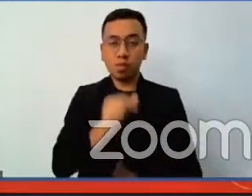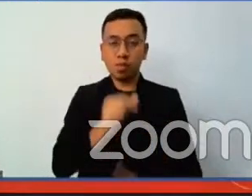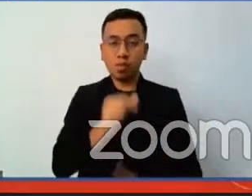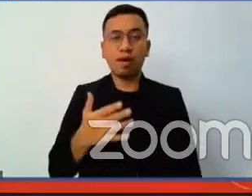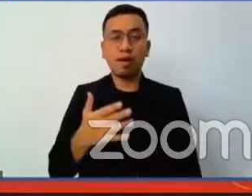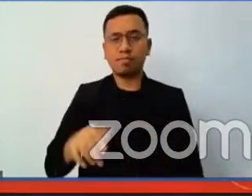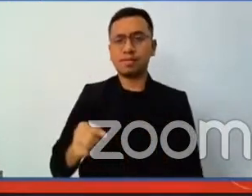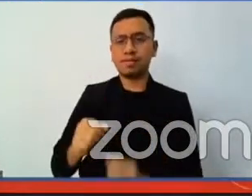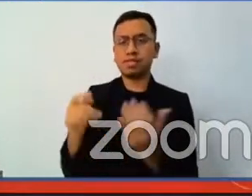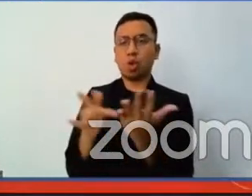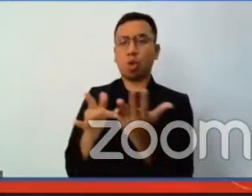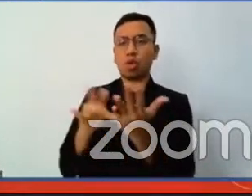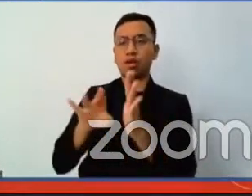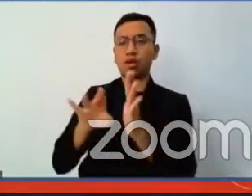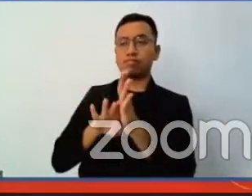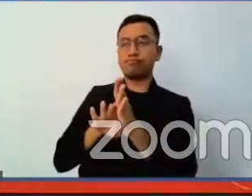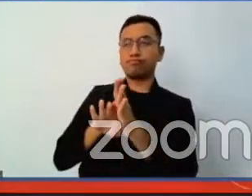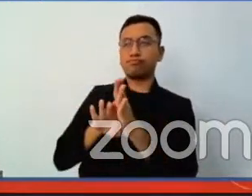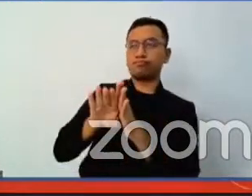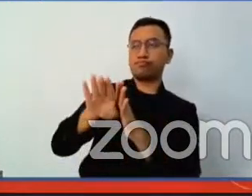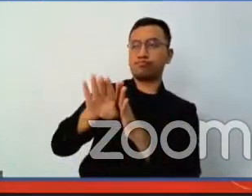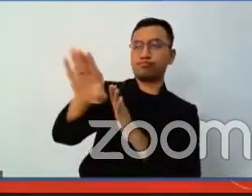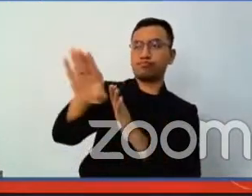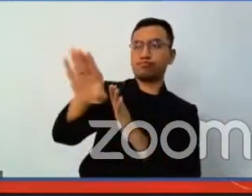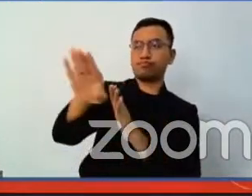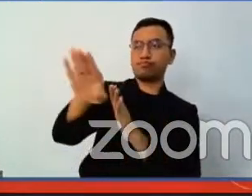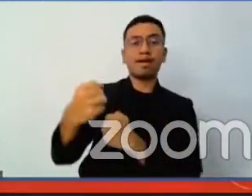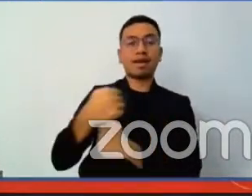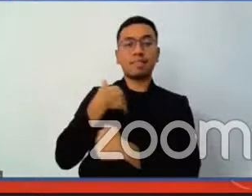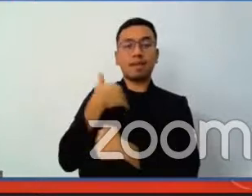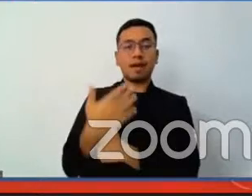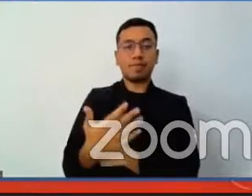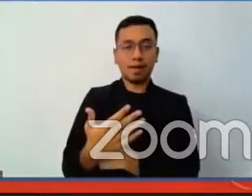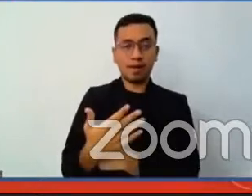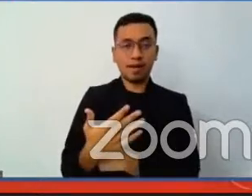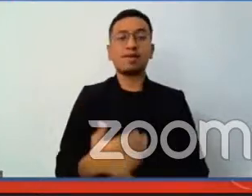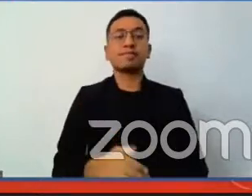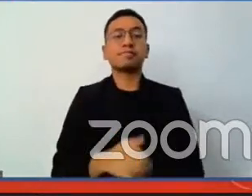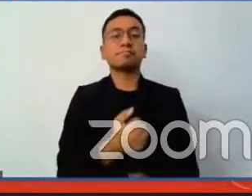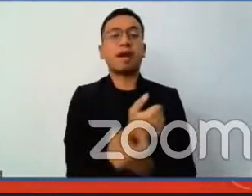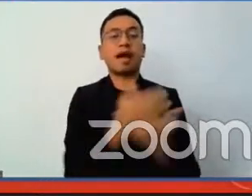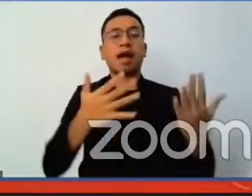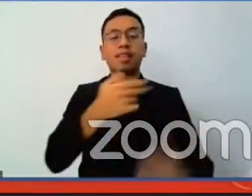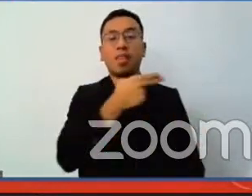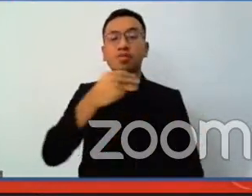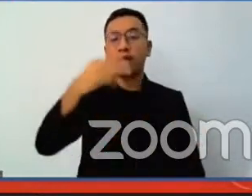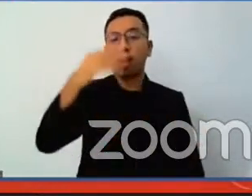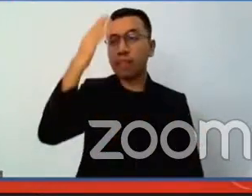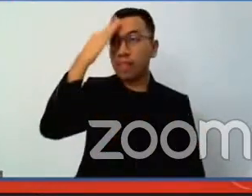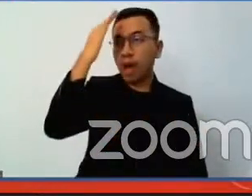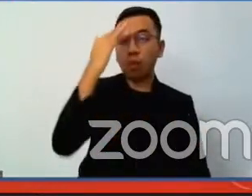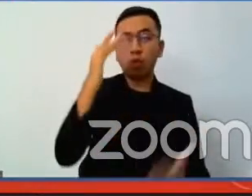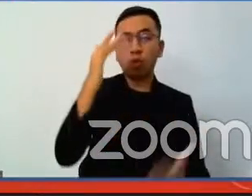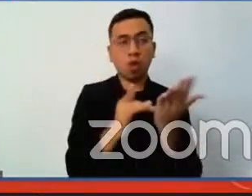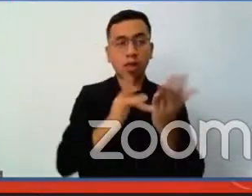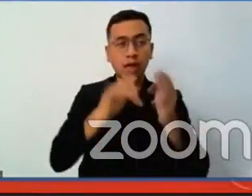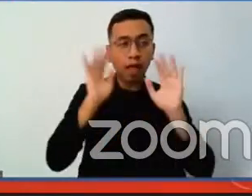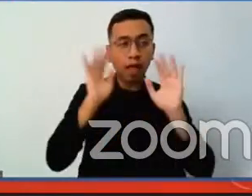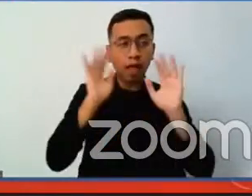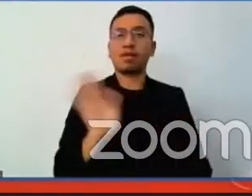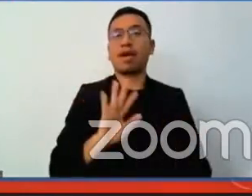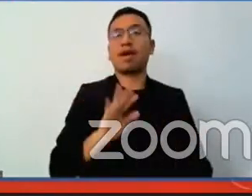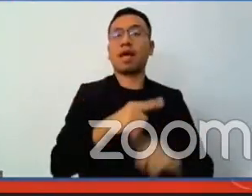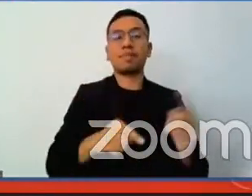ini untuk mewujudkan masyarakat Indonesia yang tidak hanya mengenal teknologi, namun juga cermat dalam menggunakannya. Pada